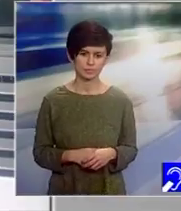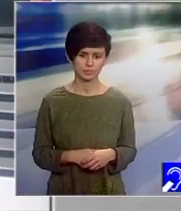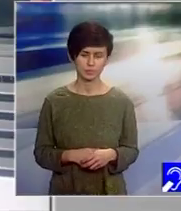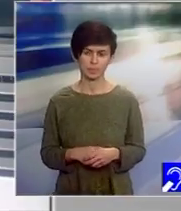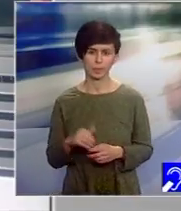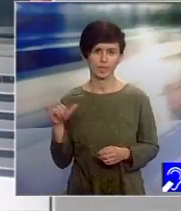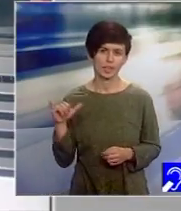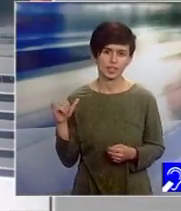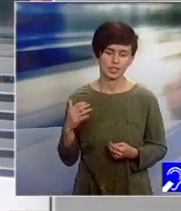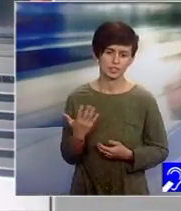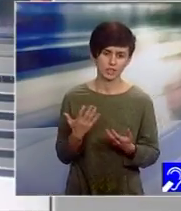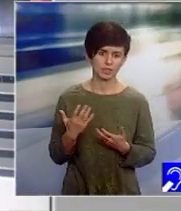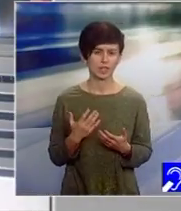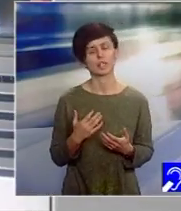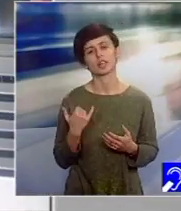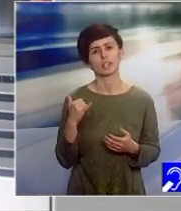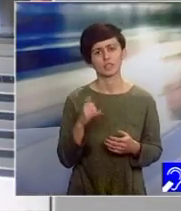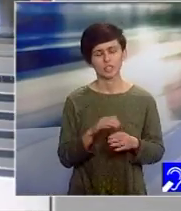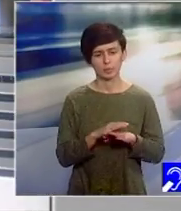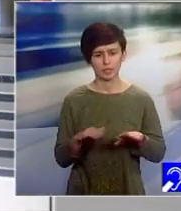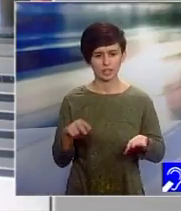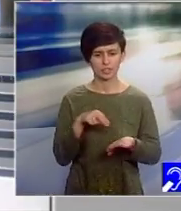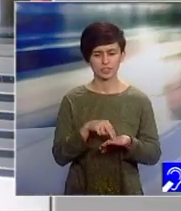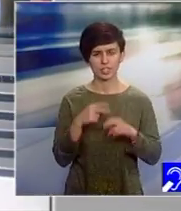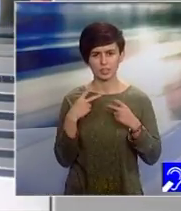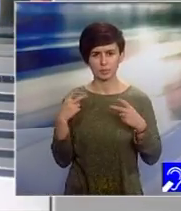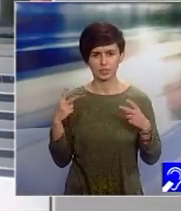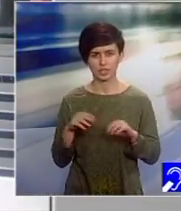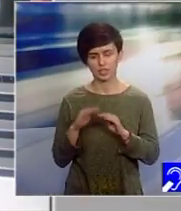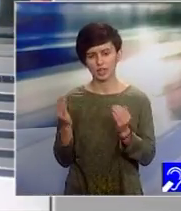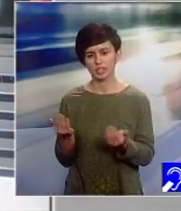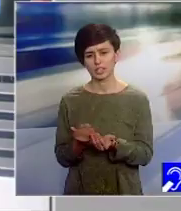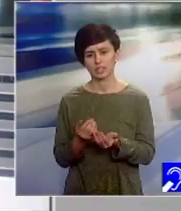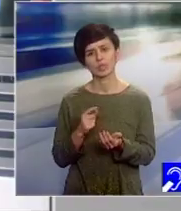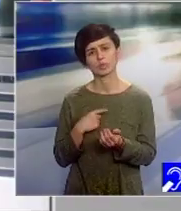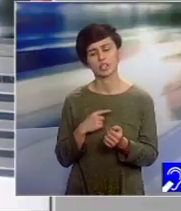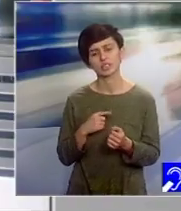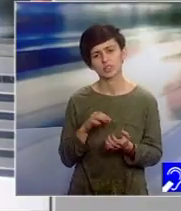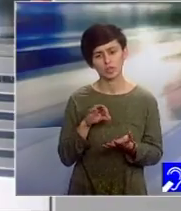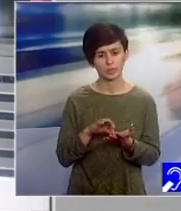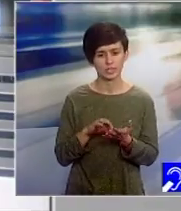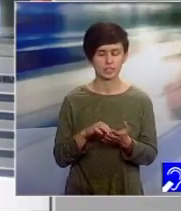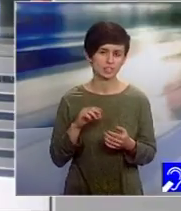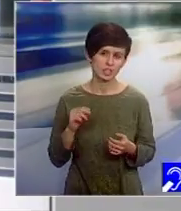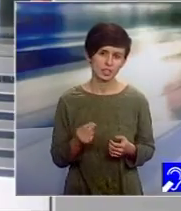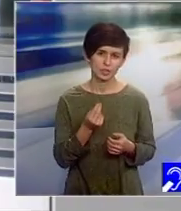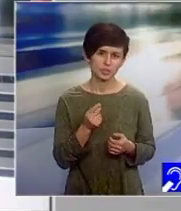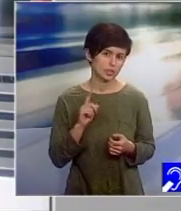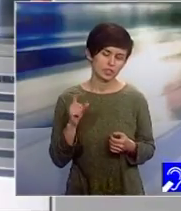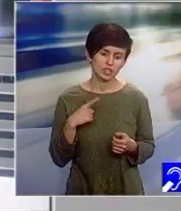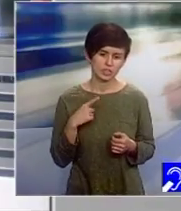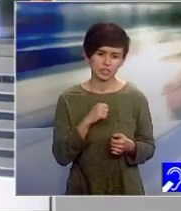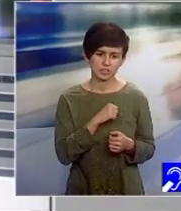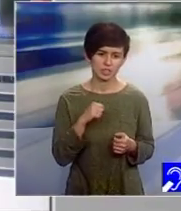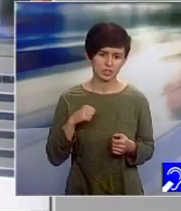care urcă pe scene importante ale lumii, da, ar fi prezent. E o prezență absolut remarcabilă și nu e singura. Iolanda Kovacinski,